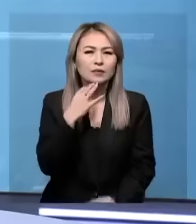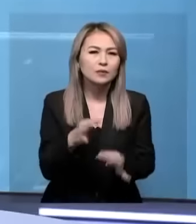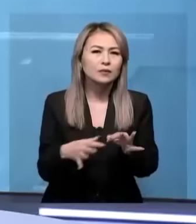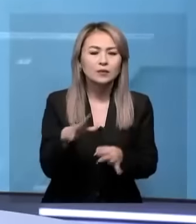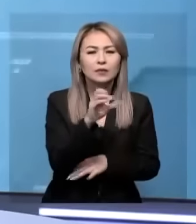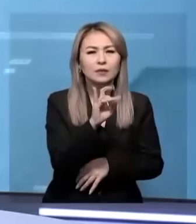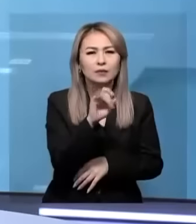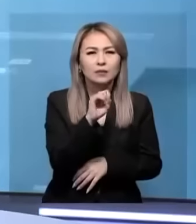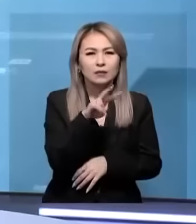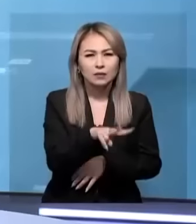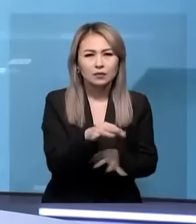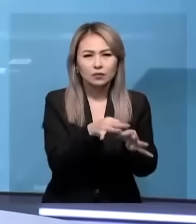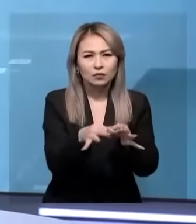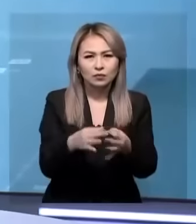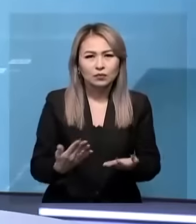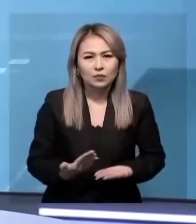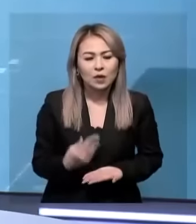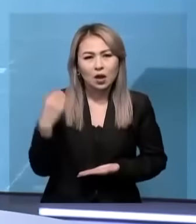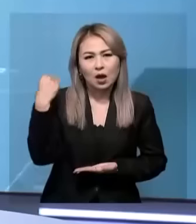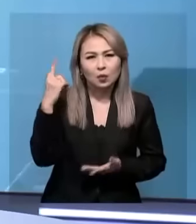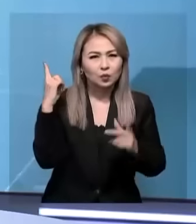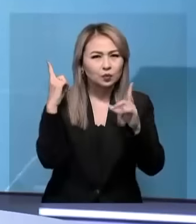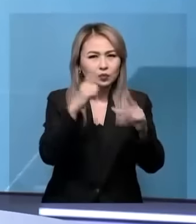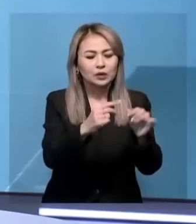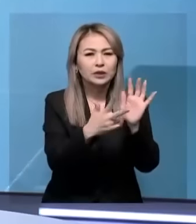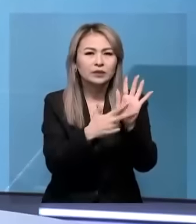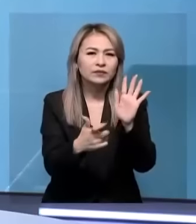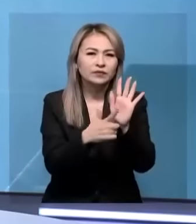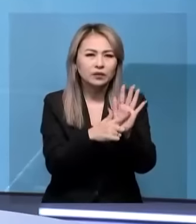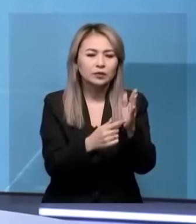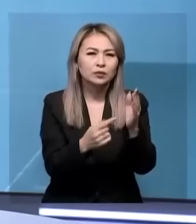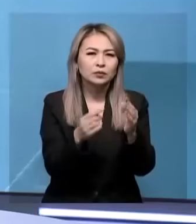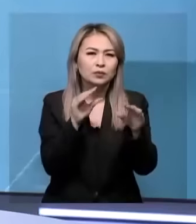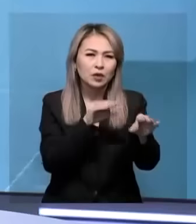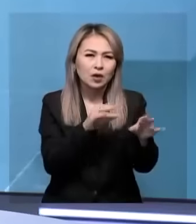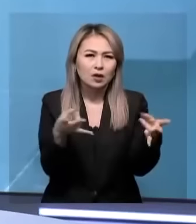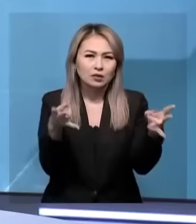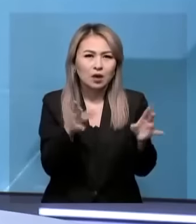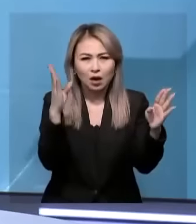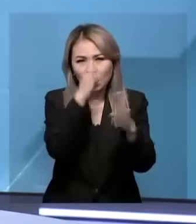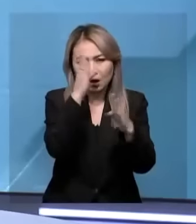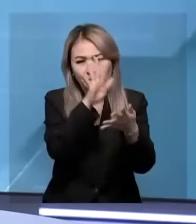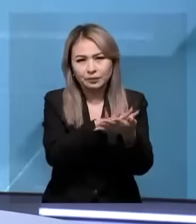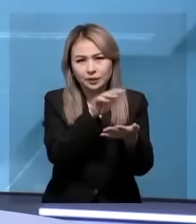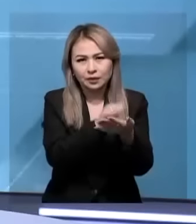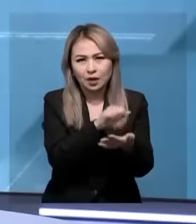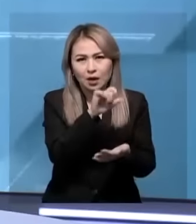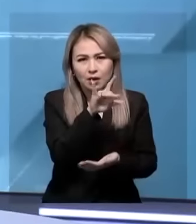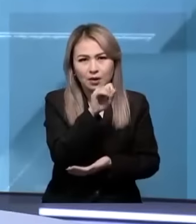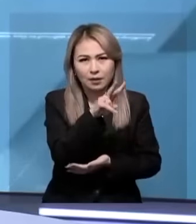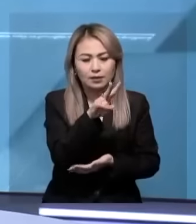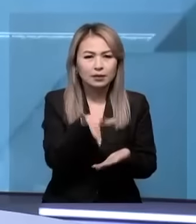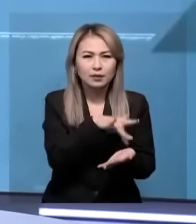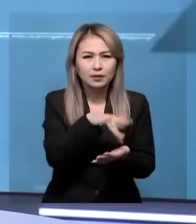Қызылорда облысының Арал ауданының тұсында Ақтөбеге бағытталған 807 көлік жол бойында тұрып қалды. Ауа райының құбылуына байланысты